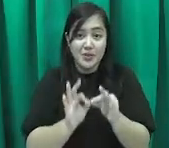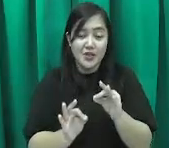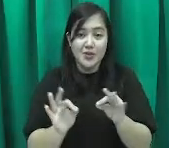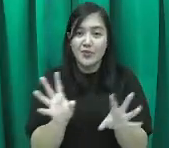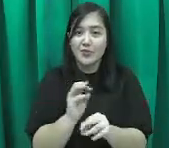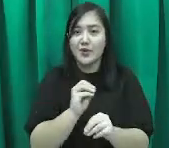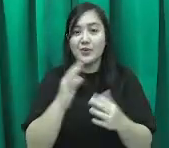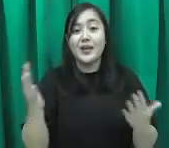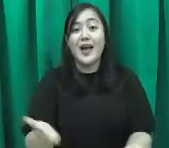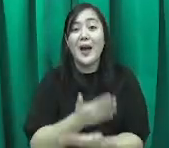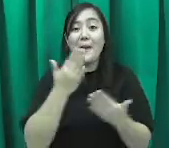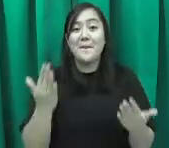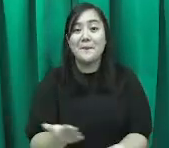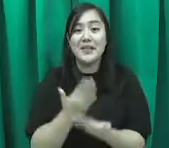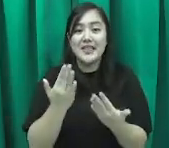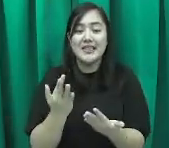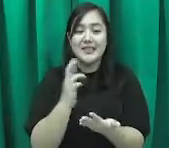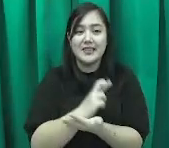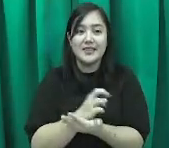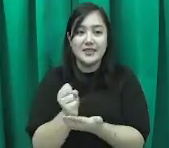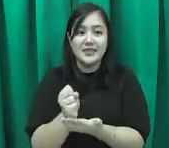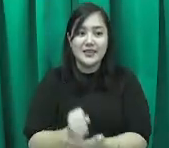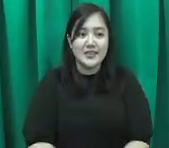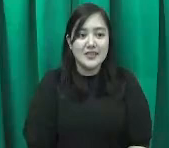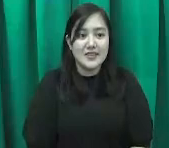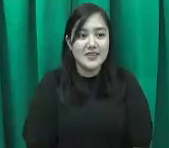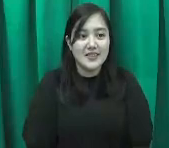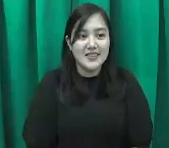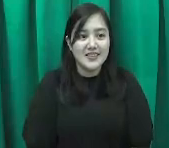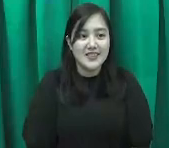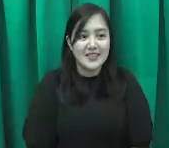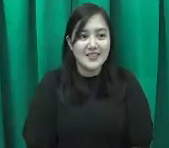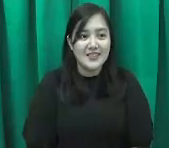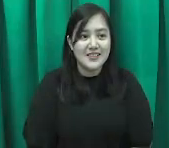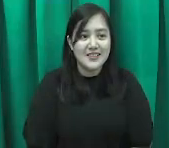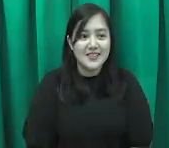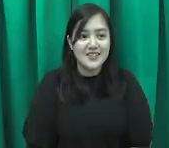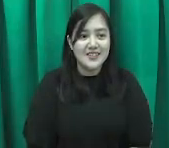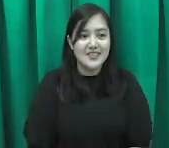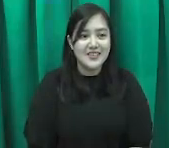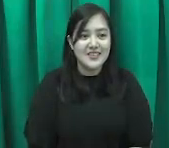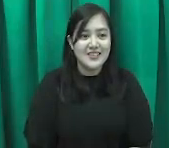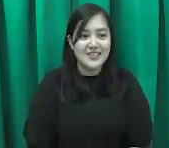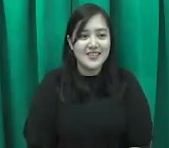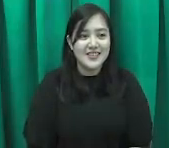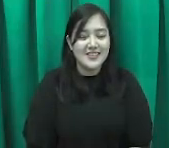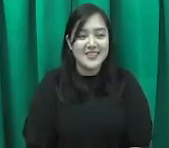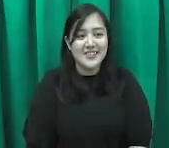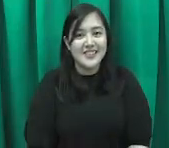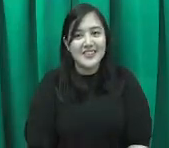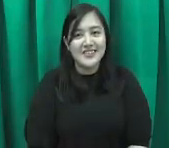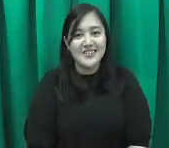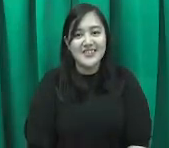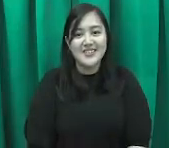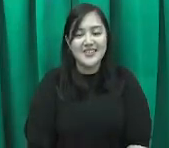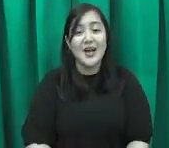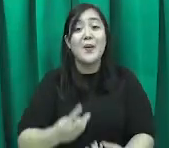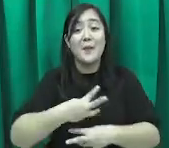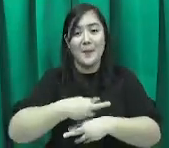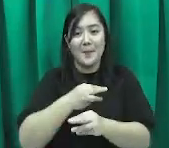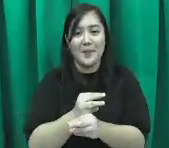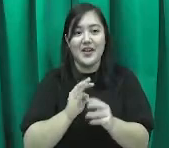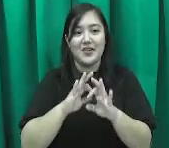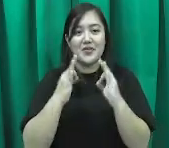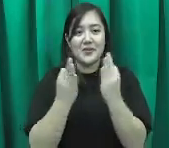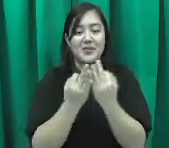May kampi-kampihan. So gagawin talaga natin, gagawin natin masaya ang pamilya.